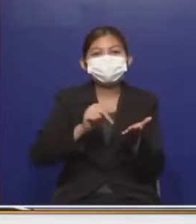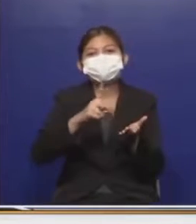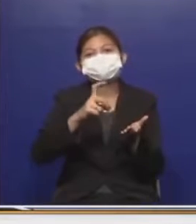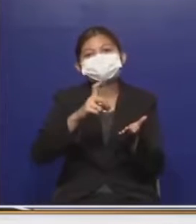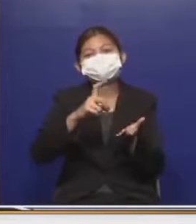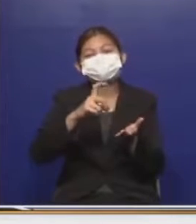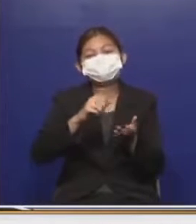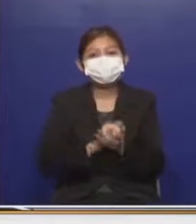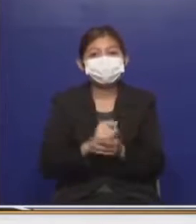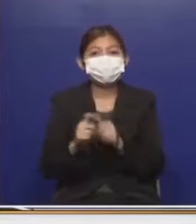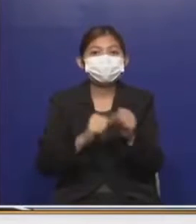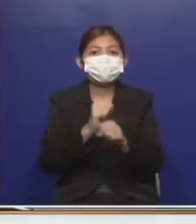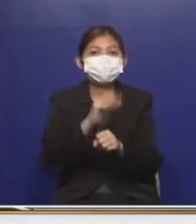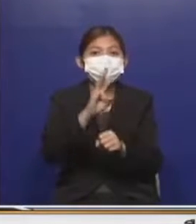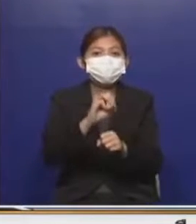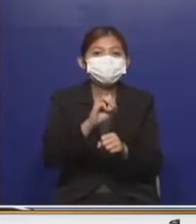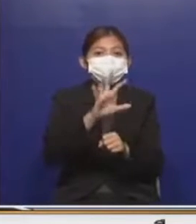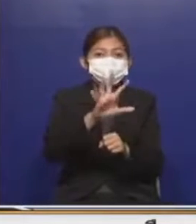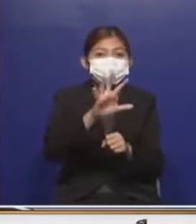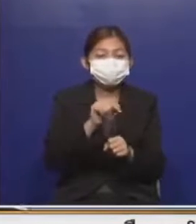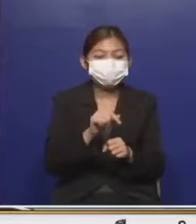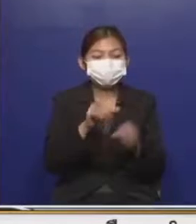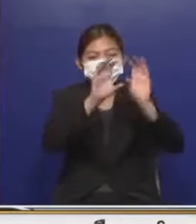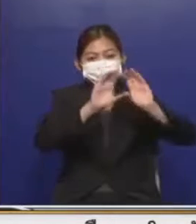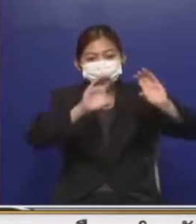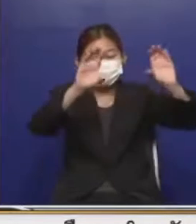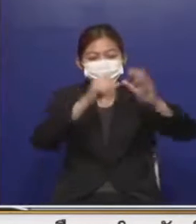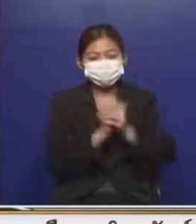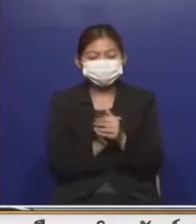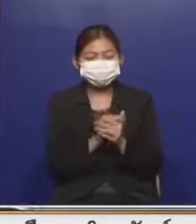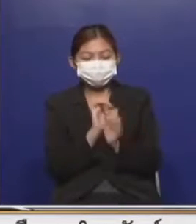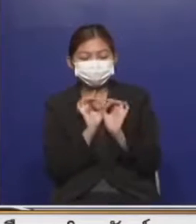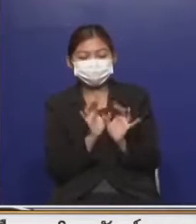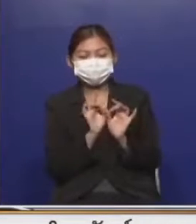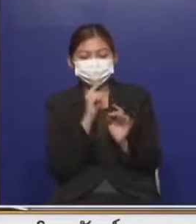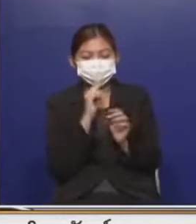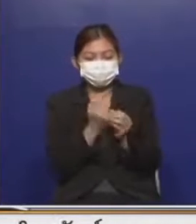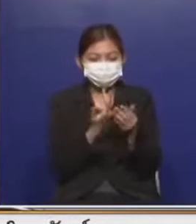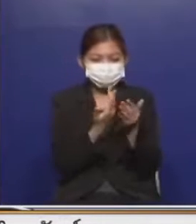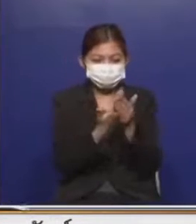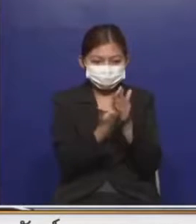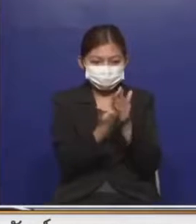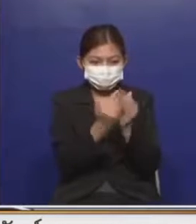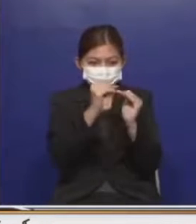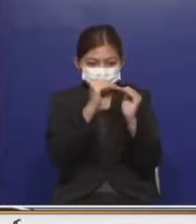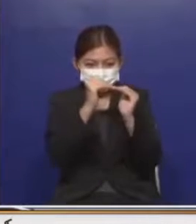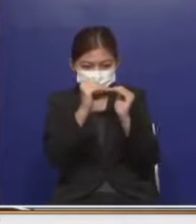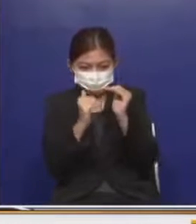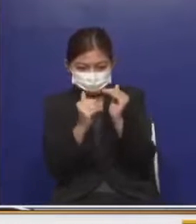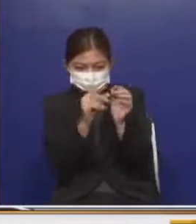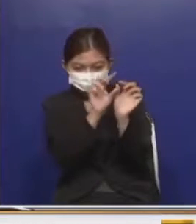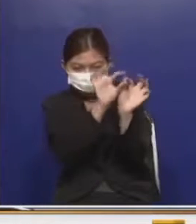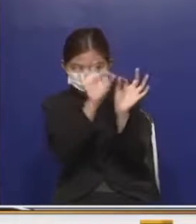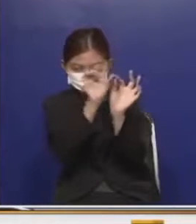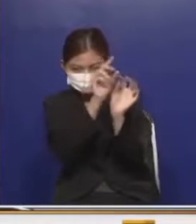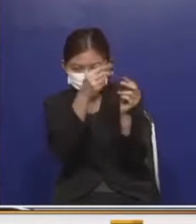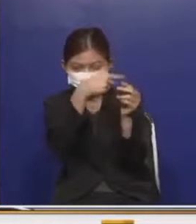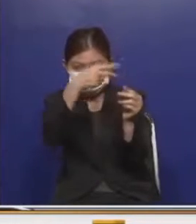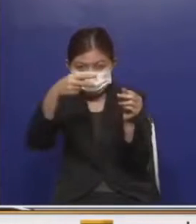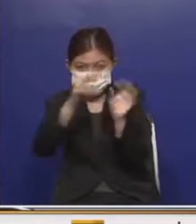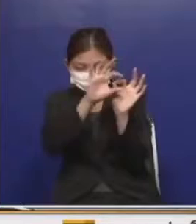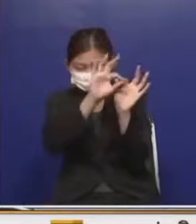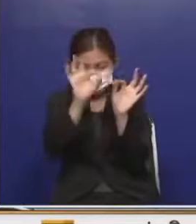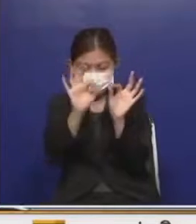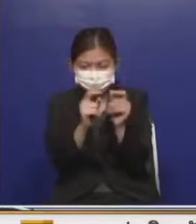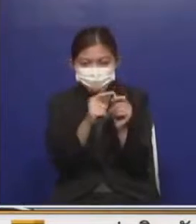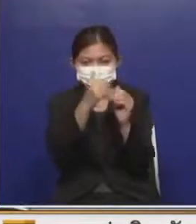งบประมาณป 65 ใชบับนี้รัฐบาลแกล้งทำตัวเลขใหภาพรวมรถแต่พอไปเจาะใส่ไหนกับสุขส้นโครง